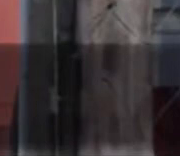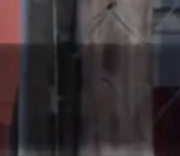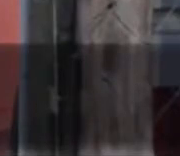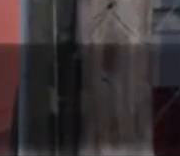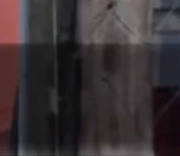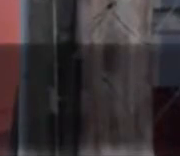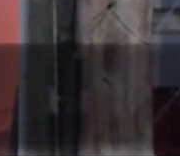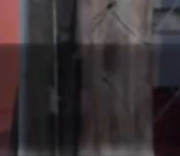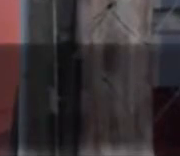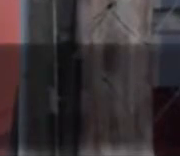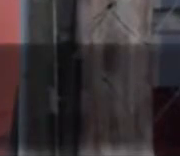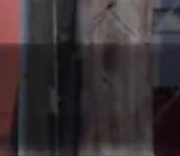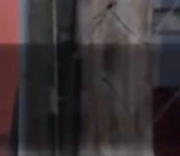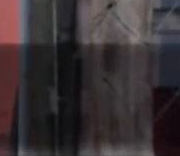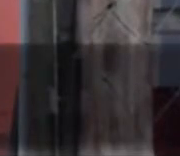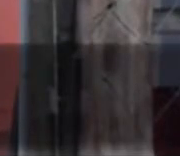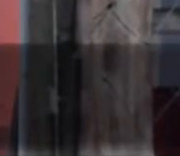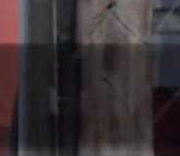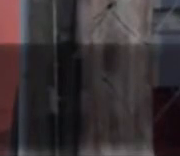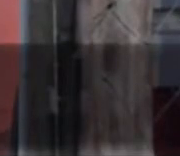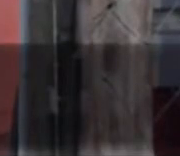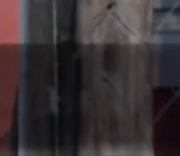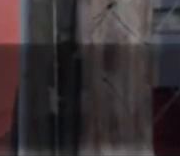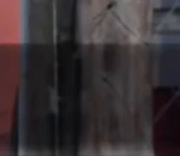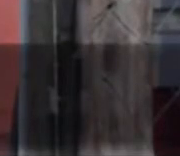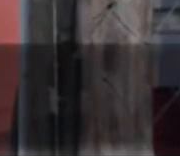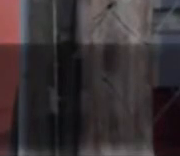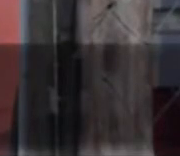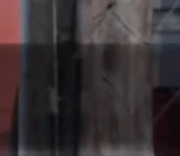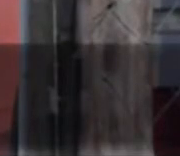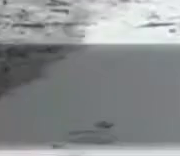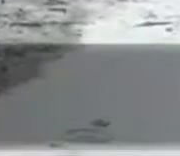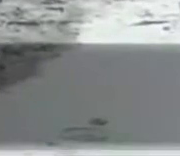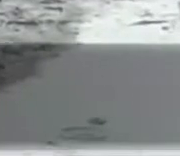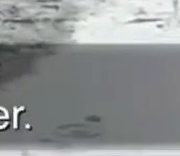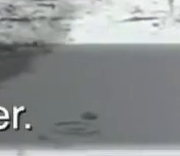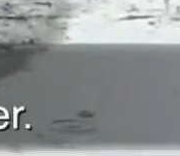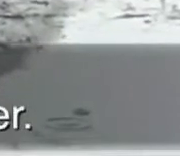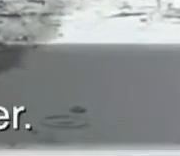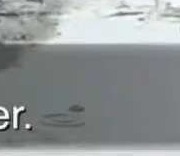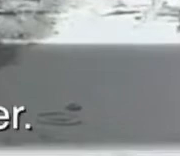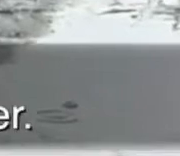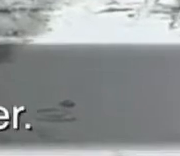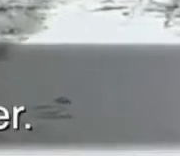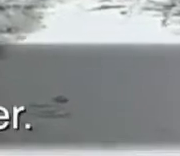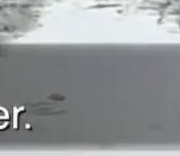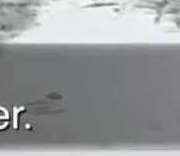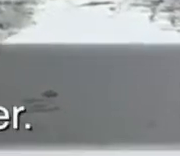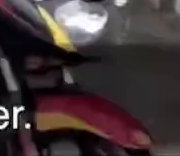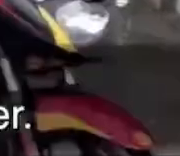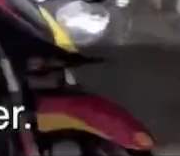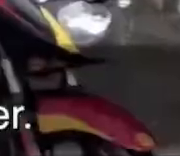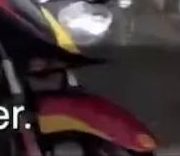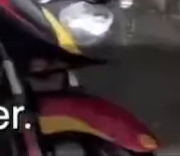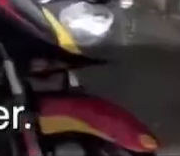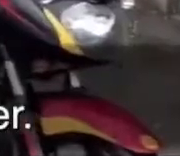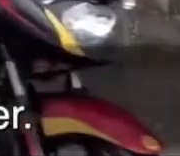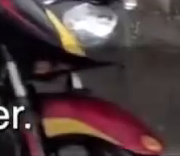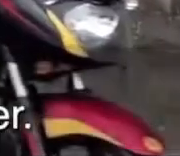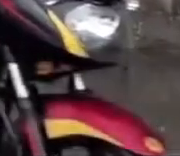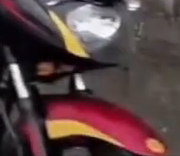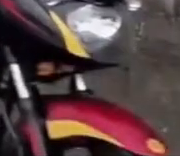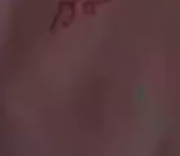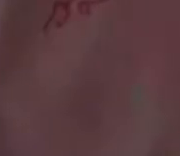বা প্রতিবন্ধী আছে এগুলোকে সংকেত বাড়ার সঙ্গে সঙ্গেই তাদেরকে বলি যে সাইক্লোন শেল্টারে আসবেন আপনারা।